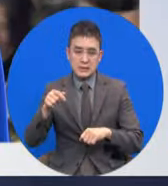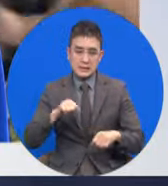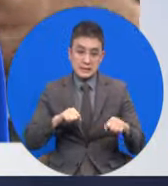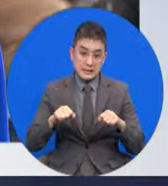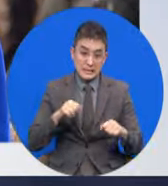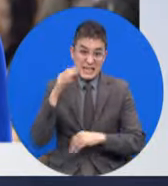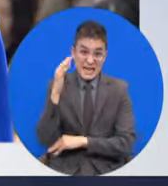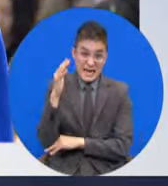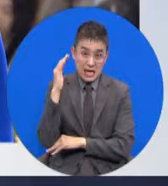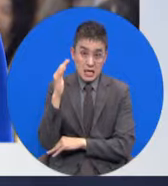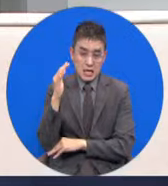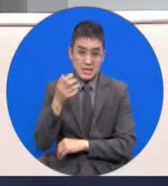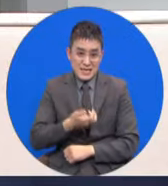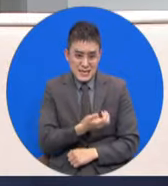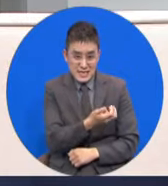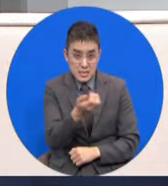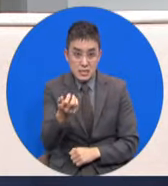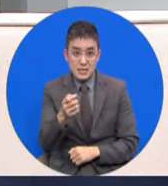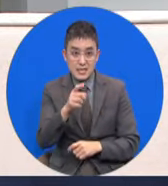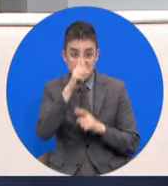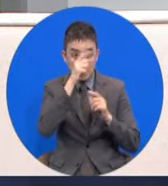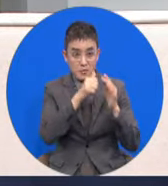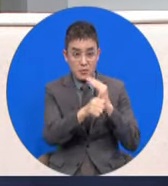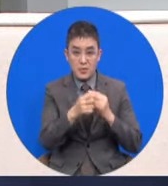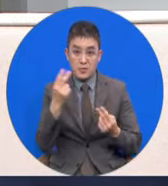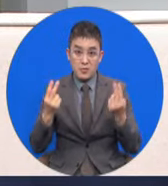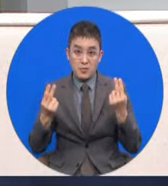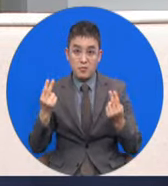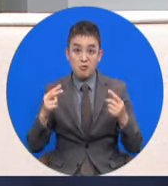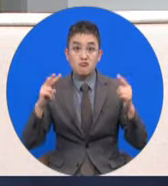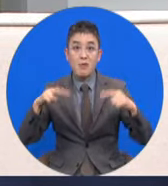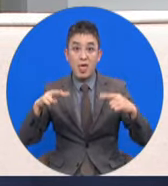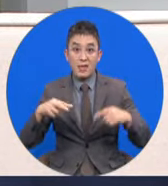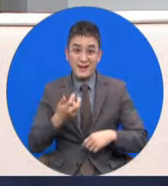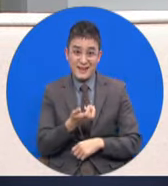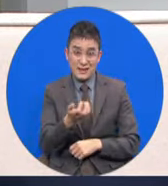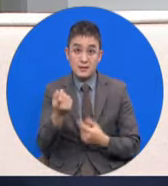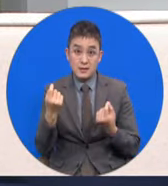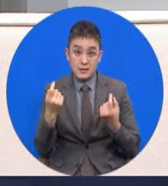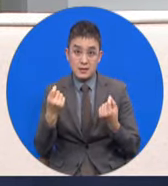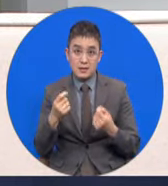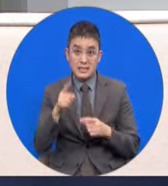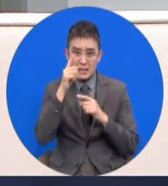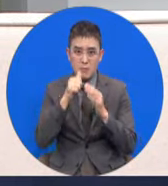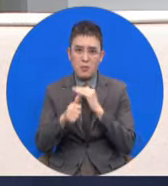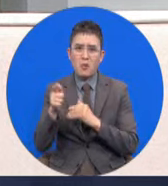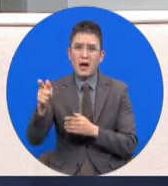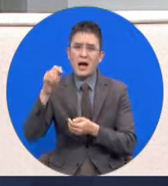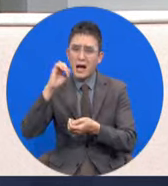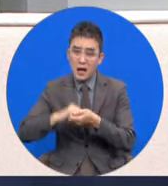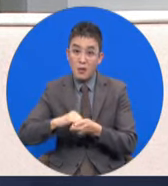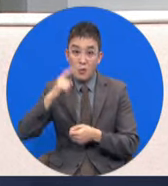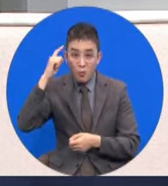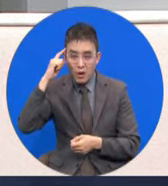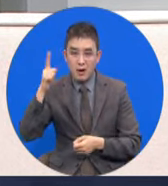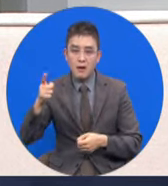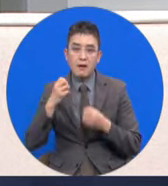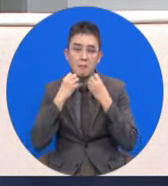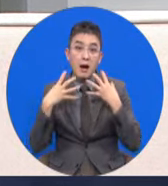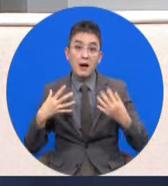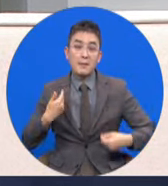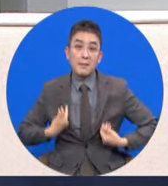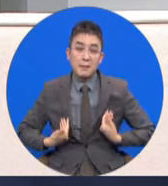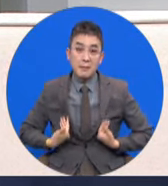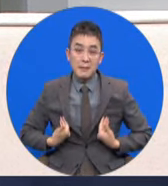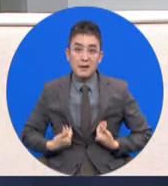대표보다 꼭 두 배를 갖다가 더 뛰었던 거 아니겠습니까? 그 이유는 이재명 대표는 한계가 있었잖아요. 본인 뭐 재판도 가야 되고 본인